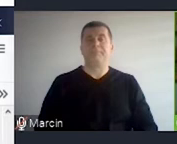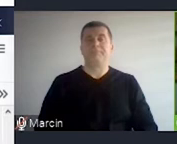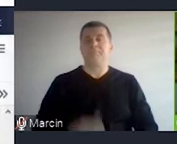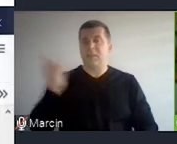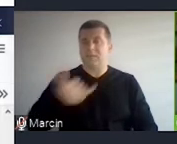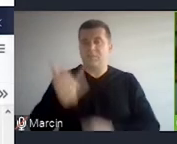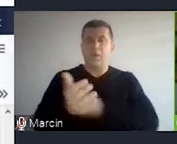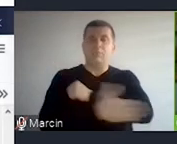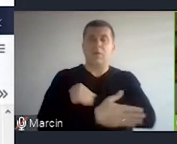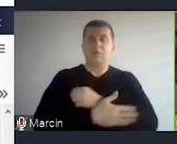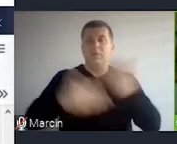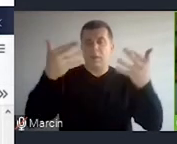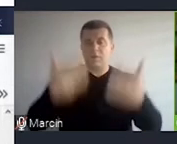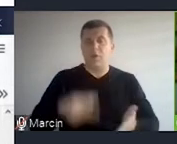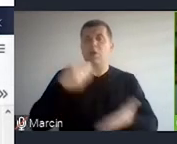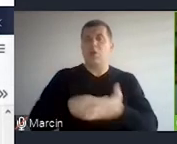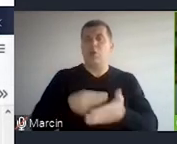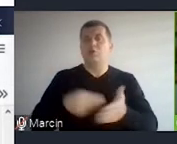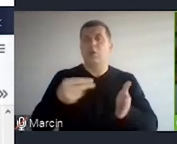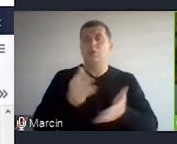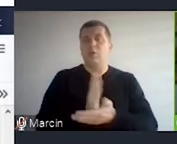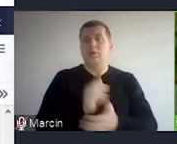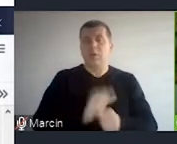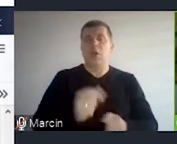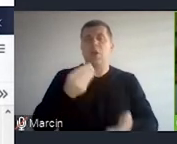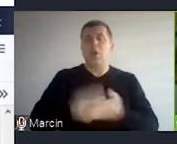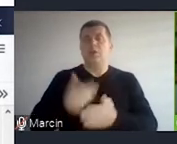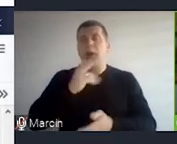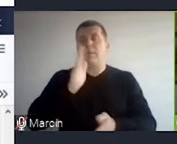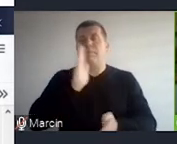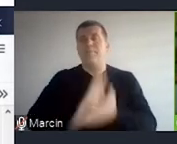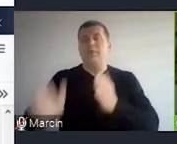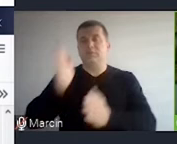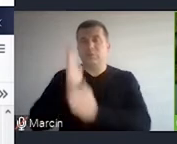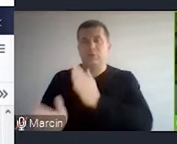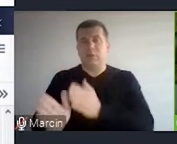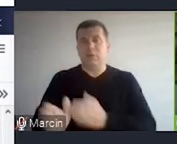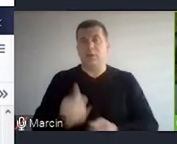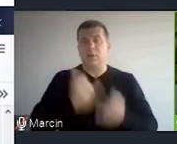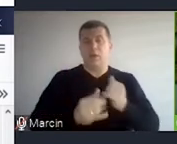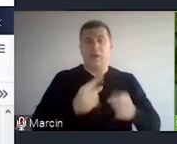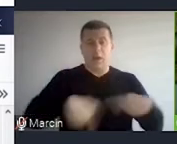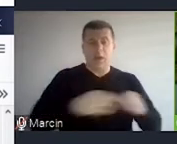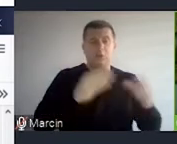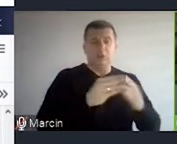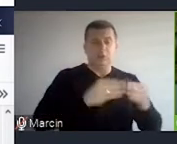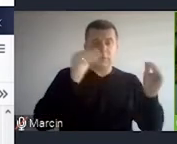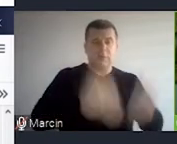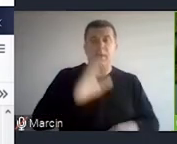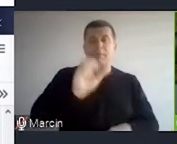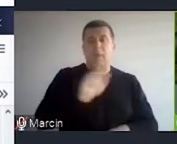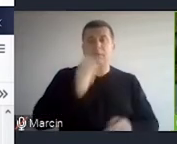Zawsze podstawą wyliczenia kosztów pośrednich są koszty bezpośrednie. Czyli jeśli zrealizowaliście 10 tysięcy